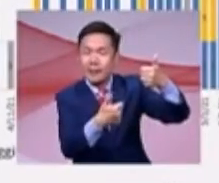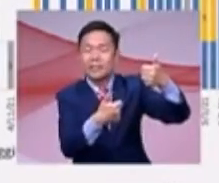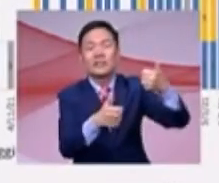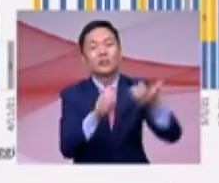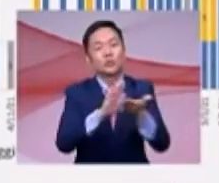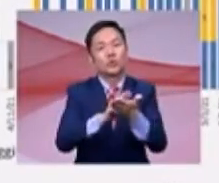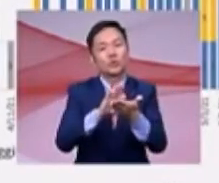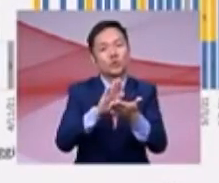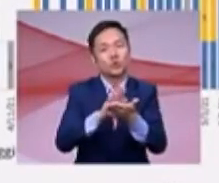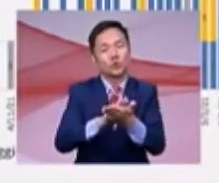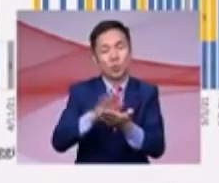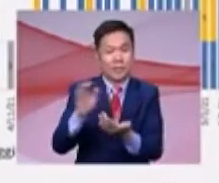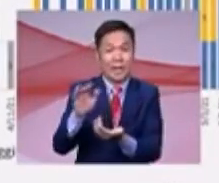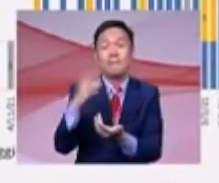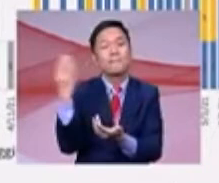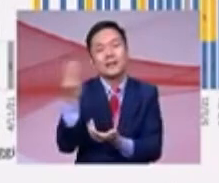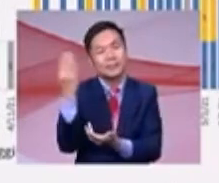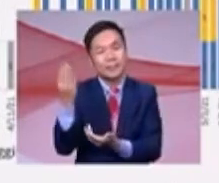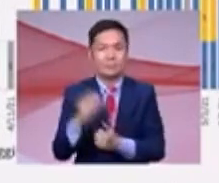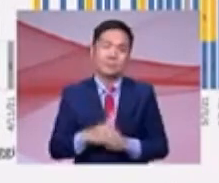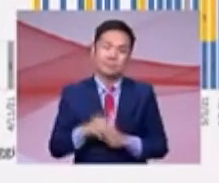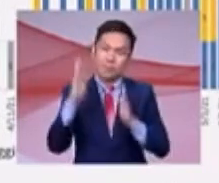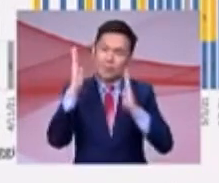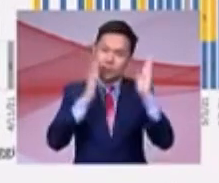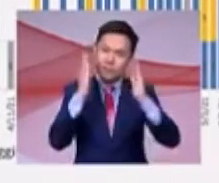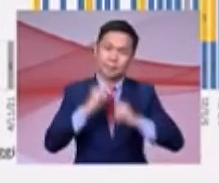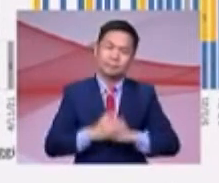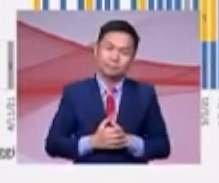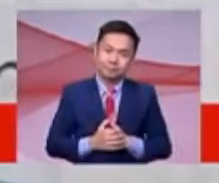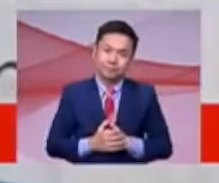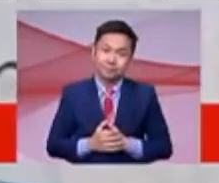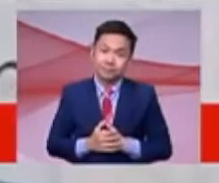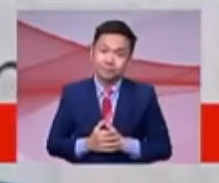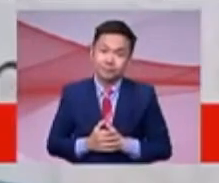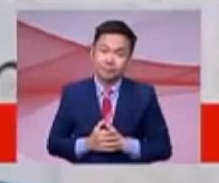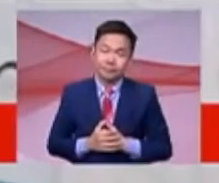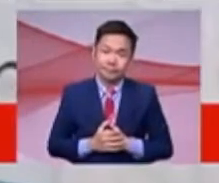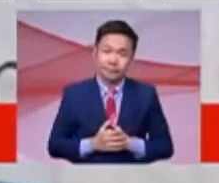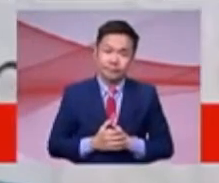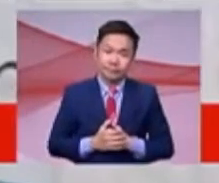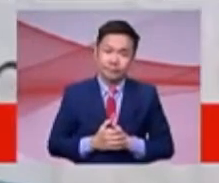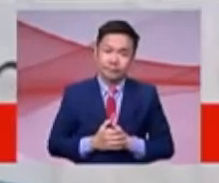sekolah-sekolah Kementerian Pelajaran Malaysia. Next. Dan ini